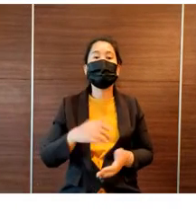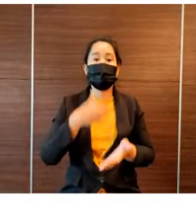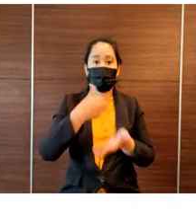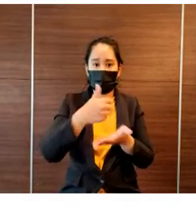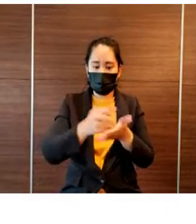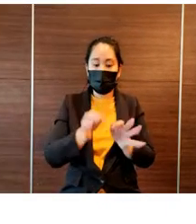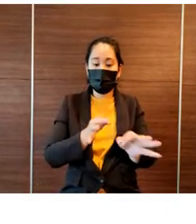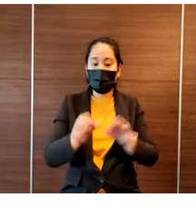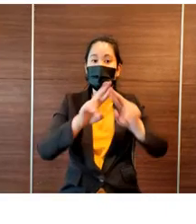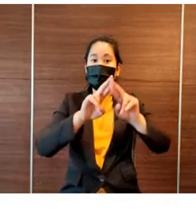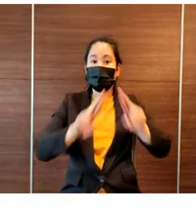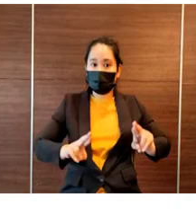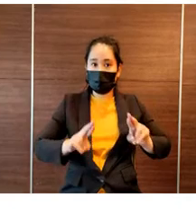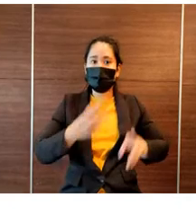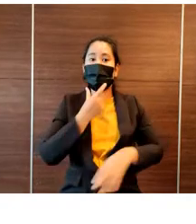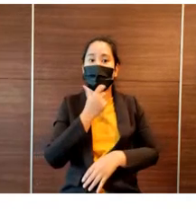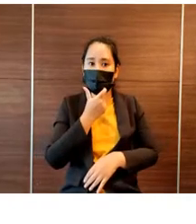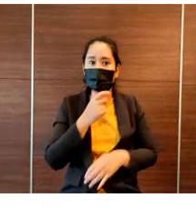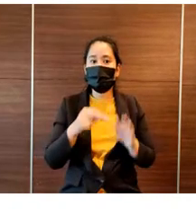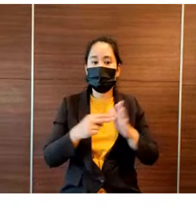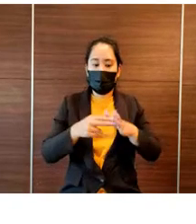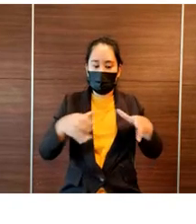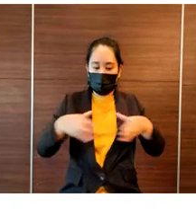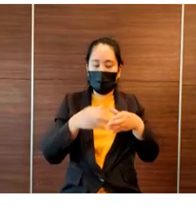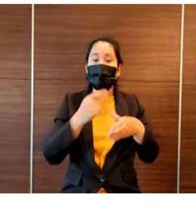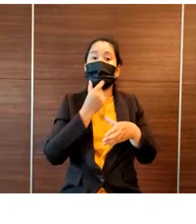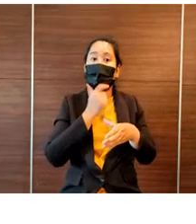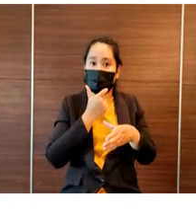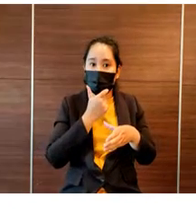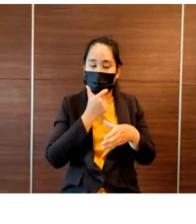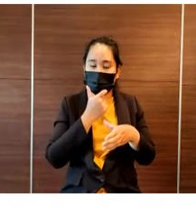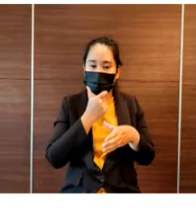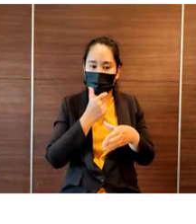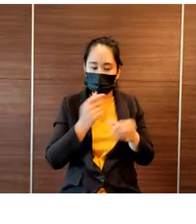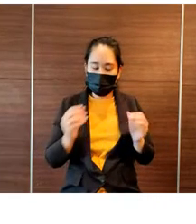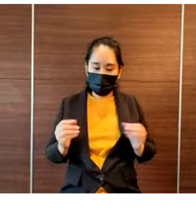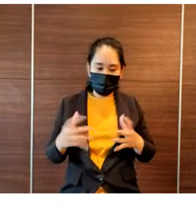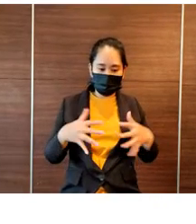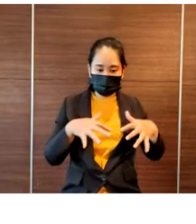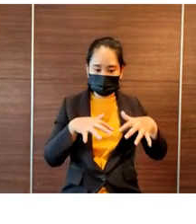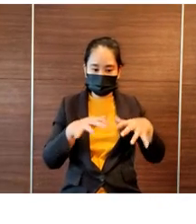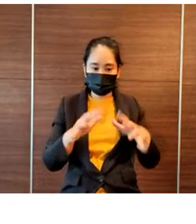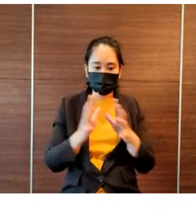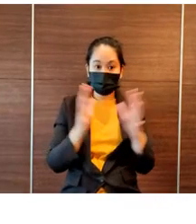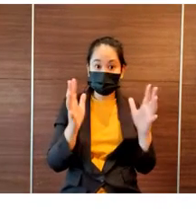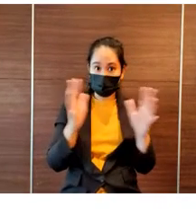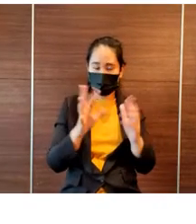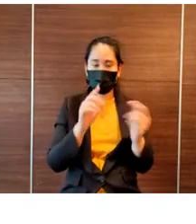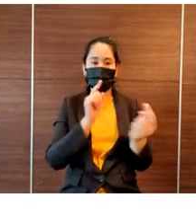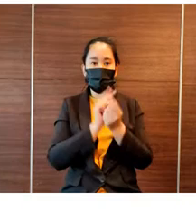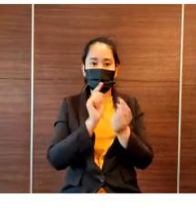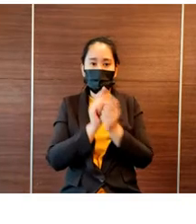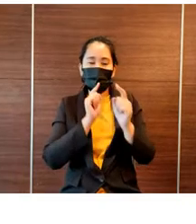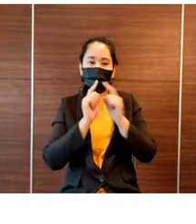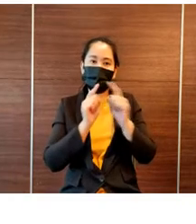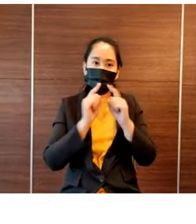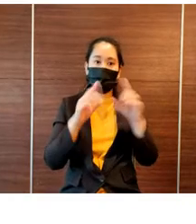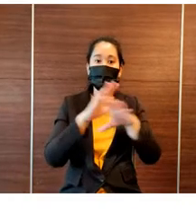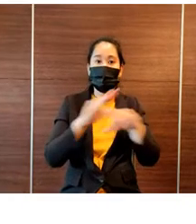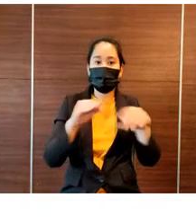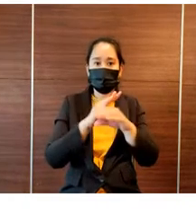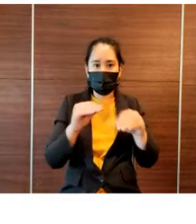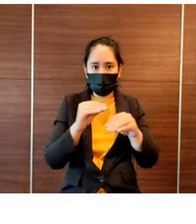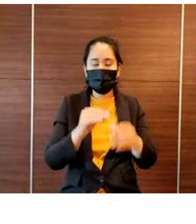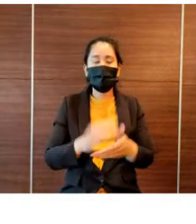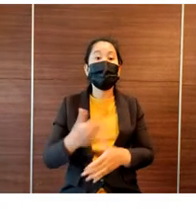ย์ครับคือมันเป็นพื้นที่ของเกย์ที่เข้าไปพบปะสังสรรค์พูดคุยในนั้นจะมีถ้าฟังก์ชันปก